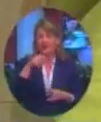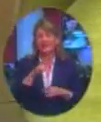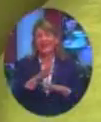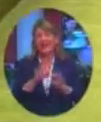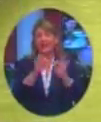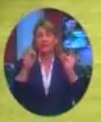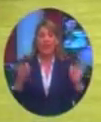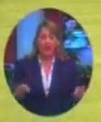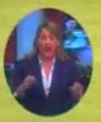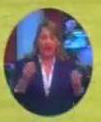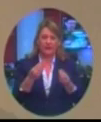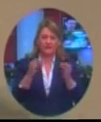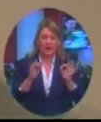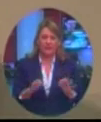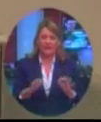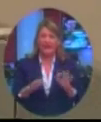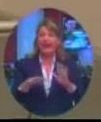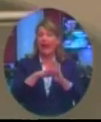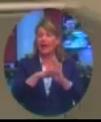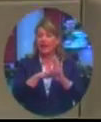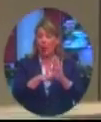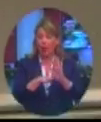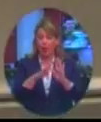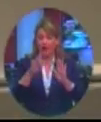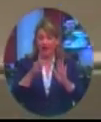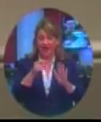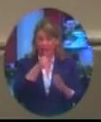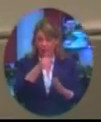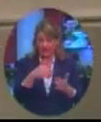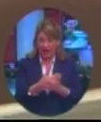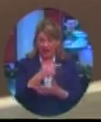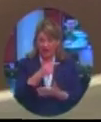האמיתי, חקיקת חוק תאגיד השידור החדש,